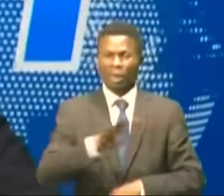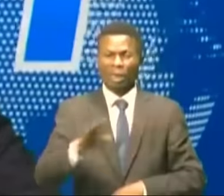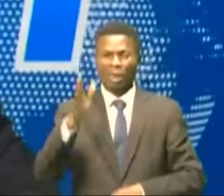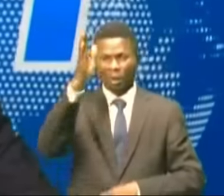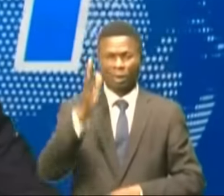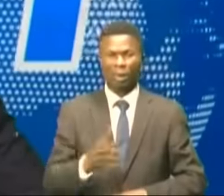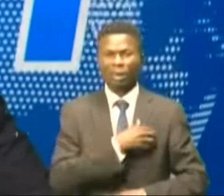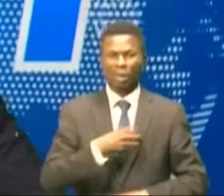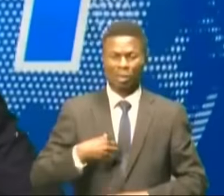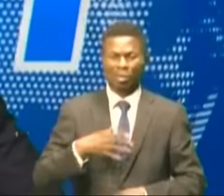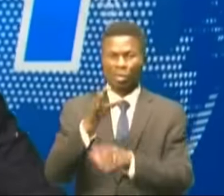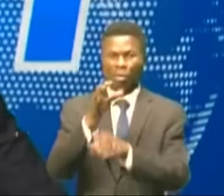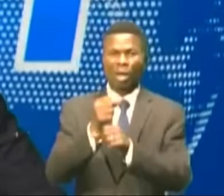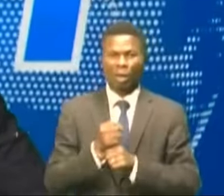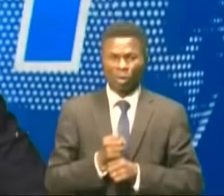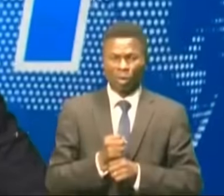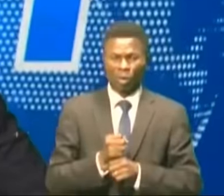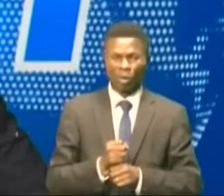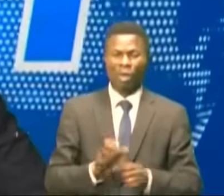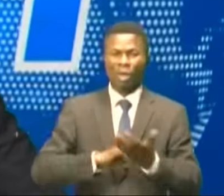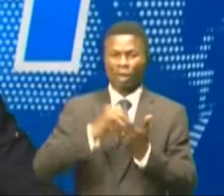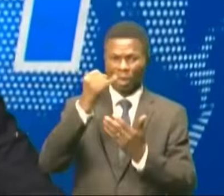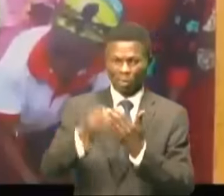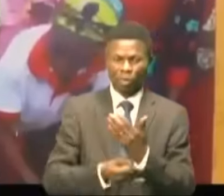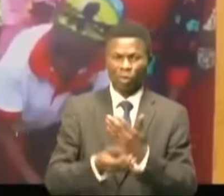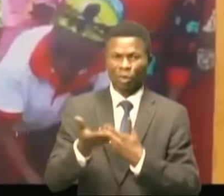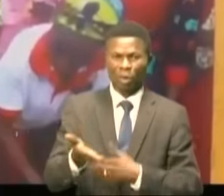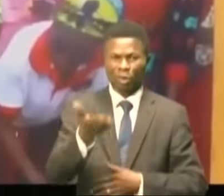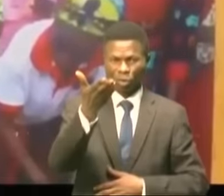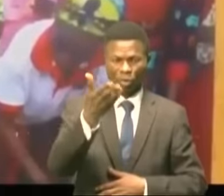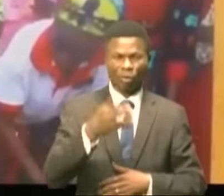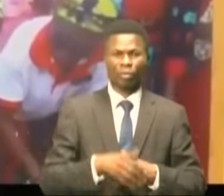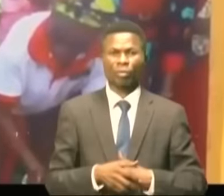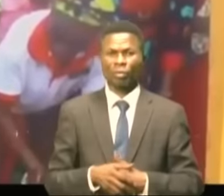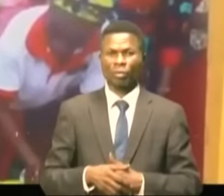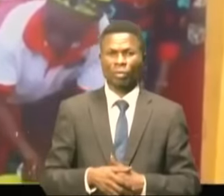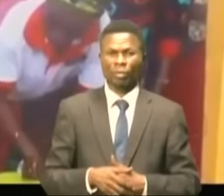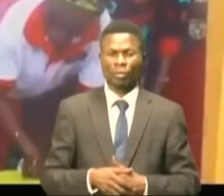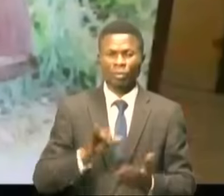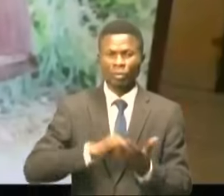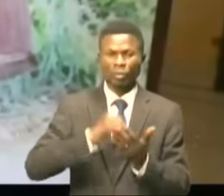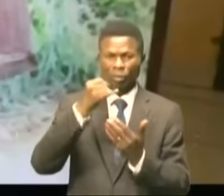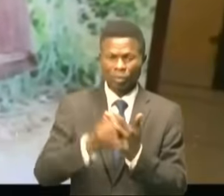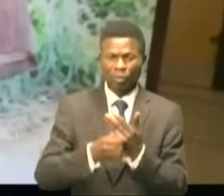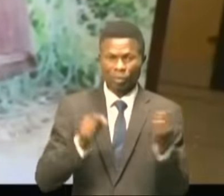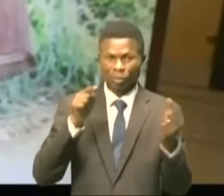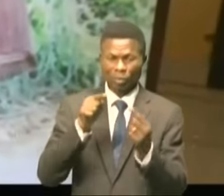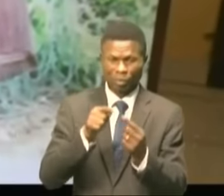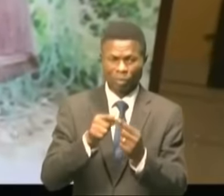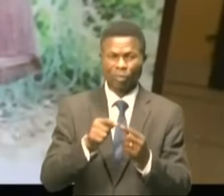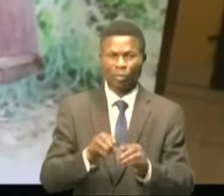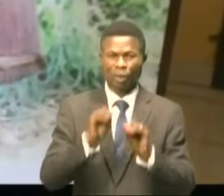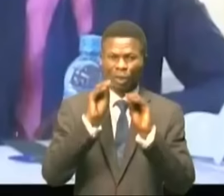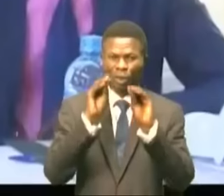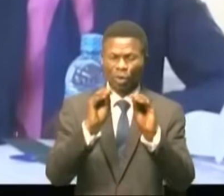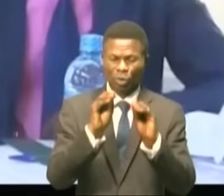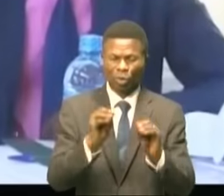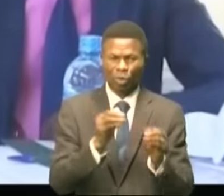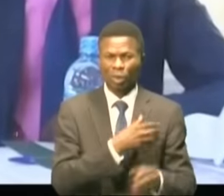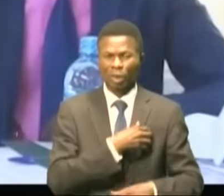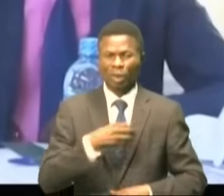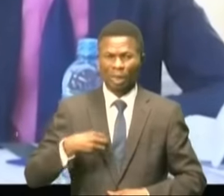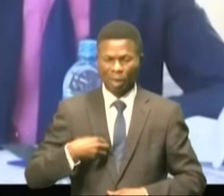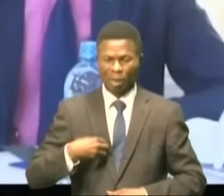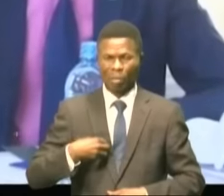femmes vont bénéficier de ces projets. Le projet Femmes en Action, dont l'objectif est de soutenir les femmes des provinces du Nord et Sud Kivu